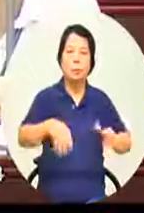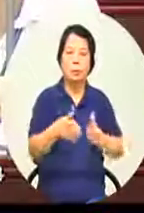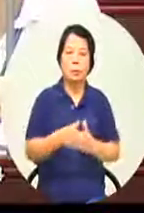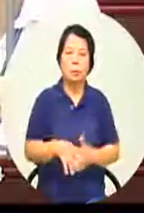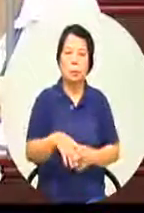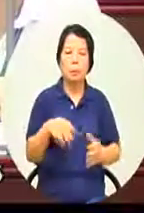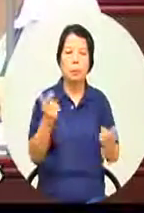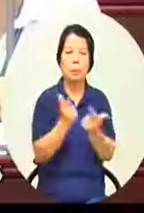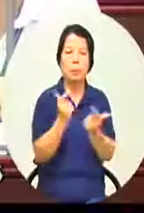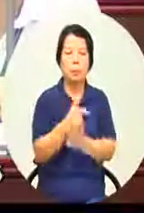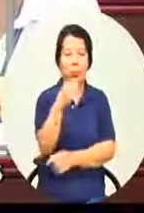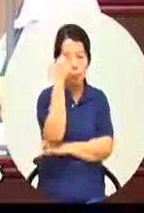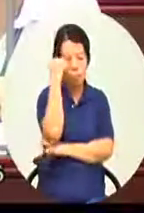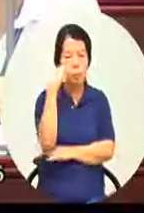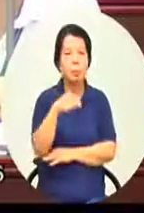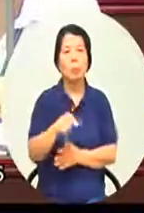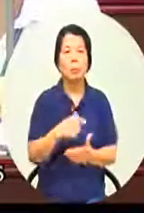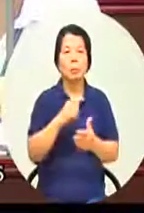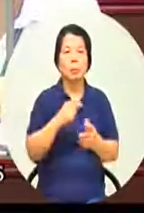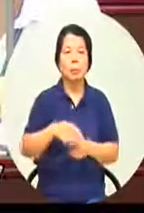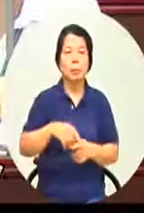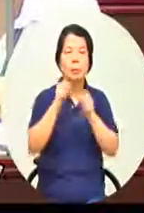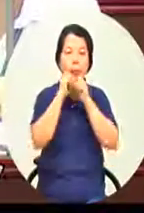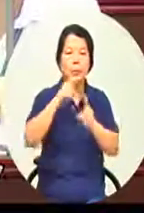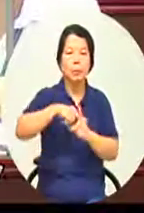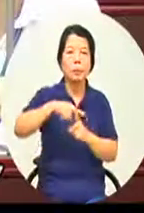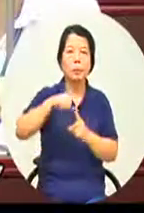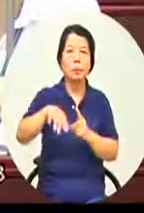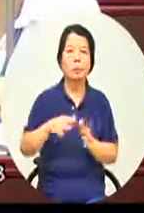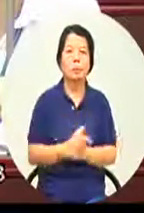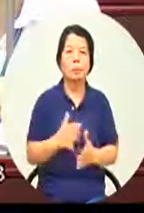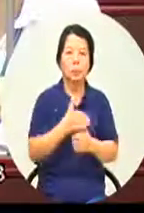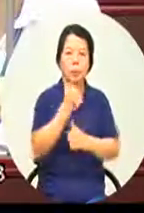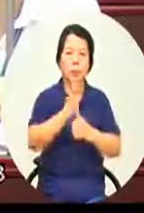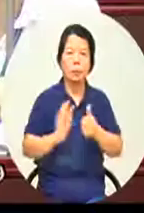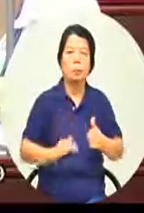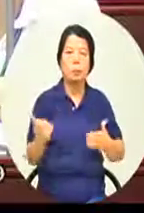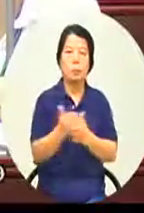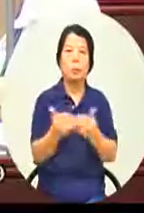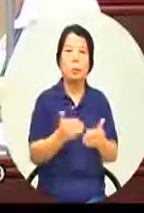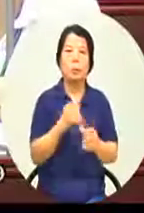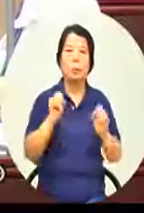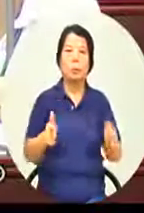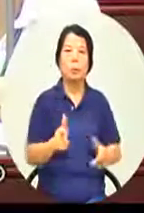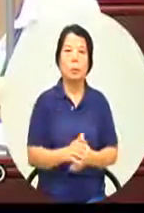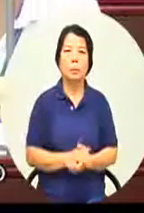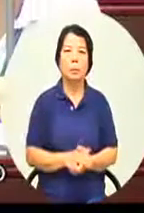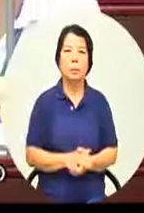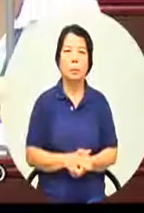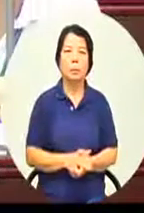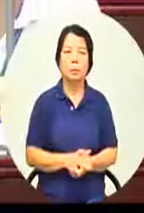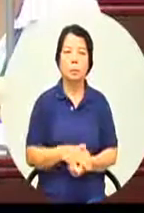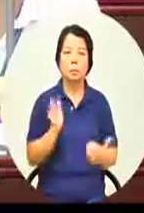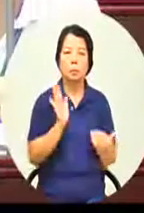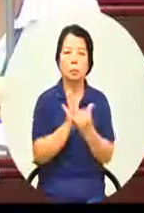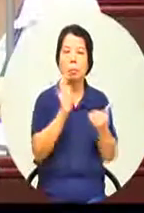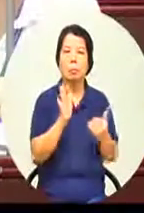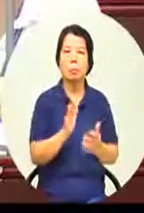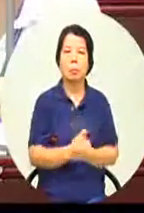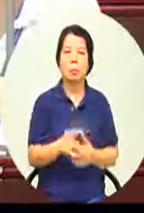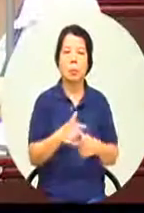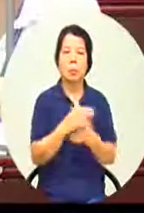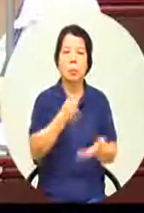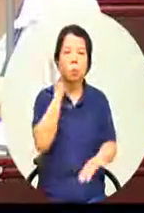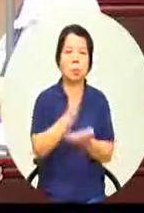的这个品质。那所谓的生态交通不是拒绝或是禁